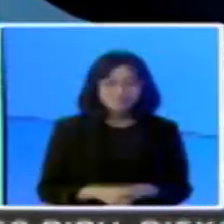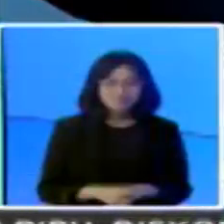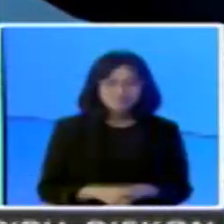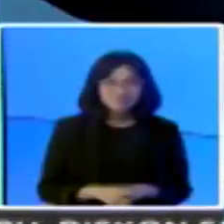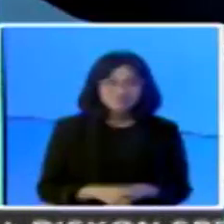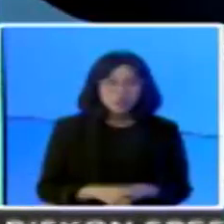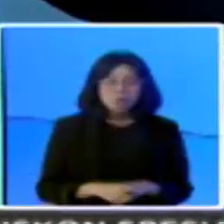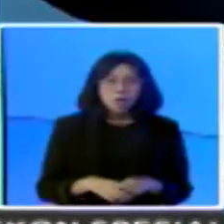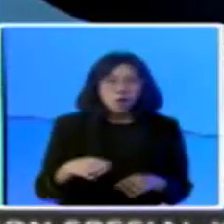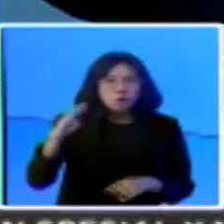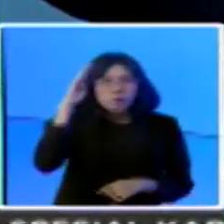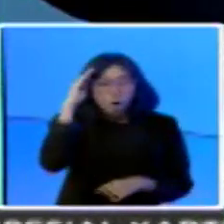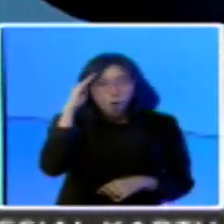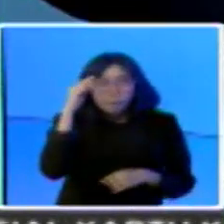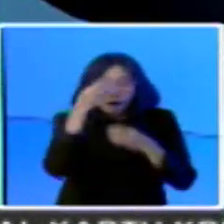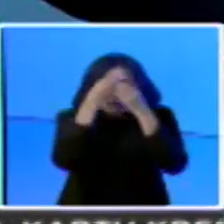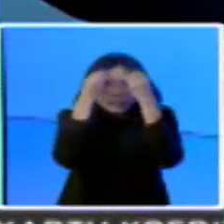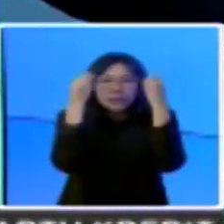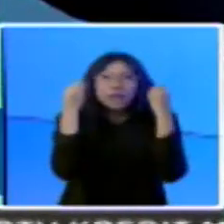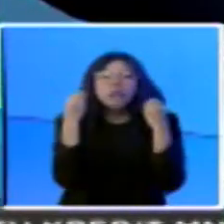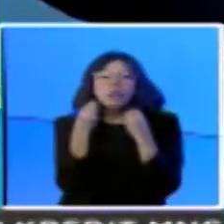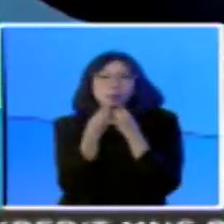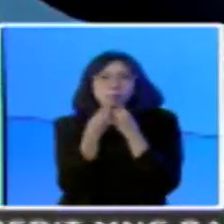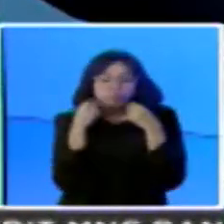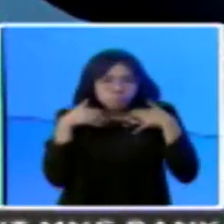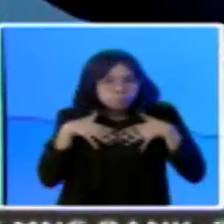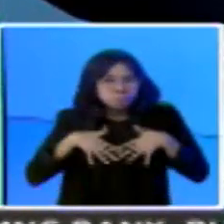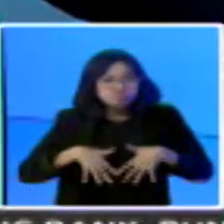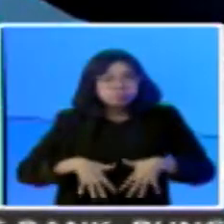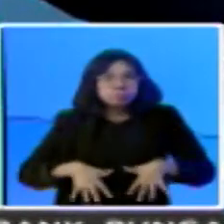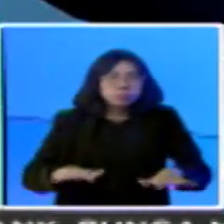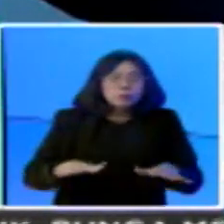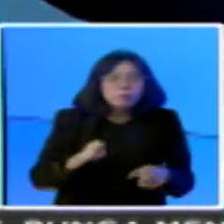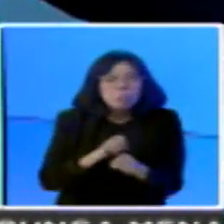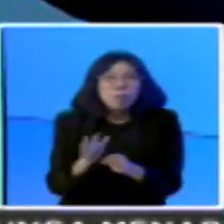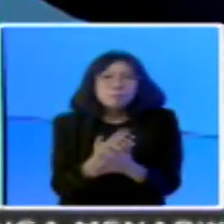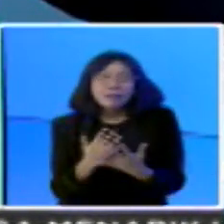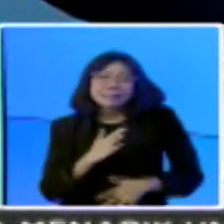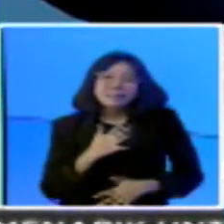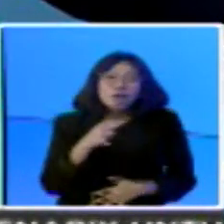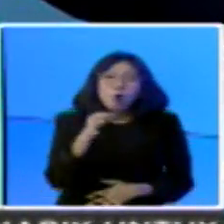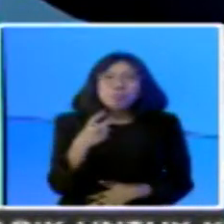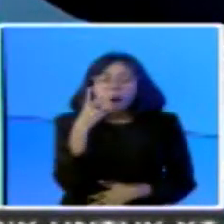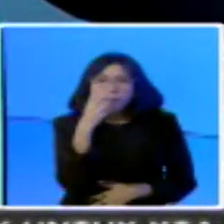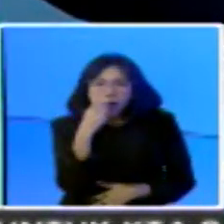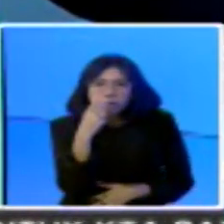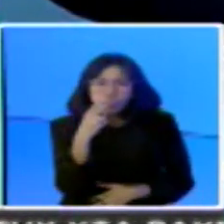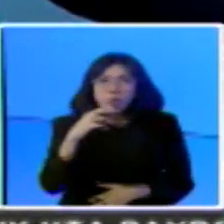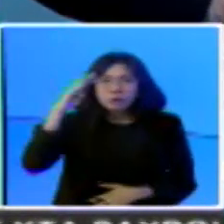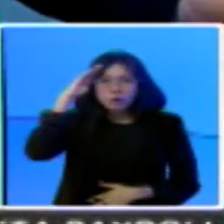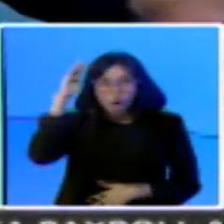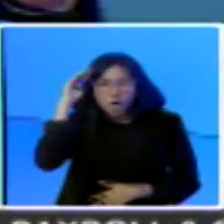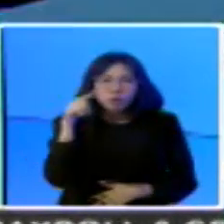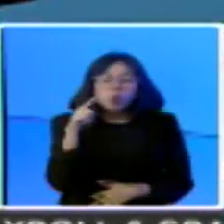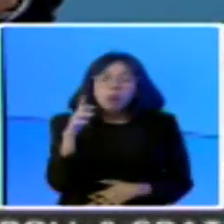Bersama kami, fenomena pria menggunakan pakaian muslimah syar'i berhijab meresahkan warga Kota Bandung hingga netizen. Pria-pria ini